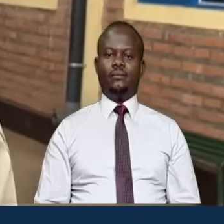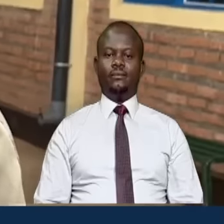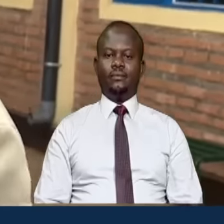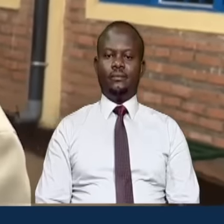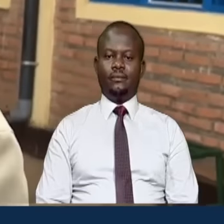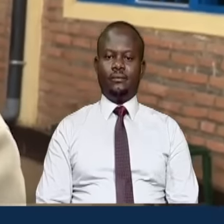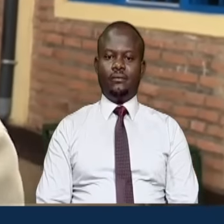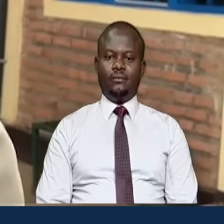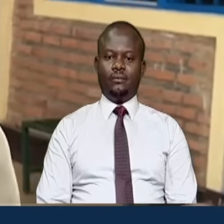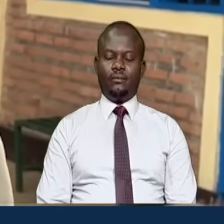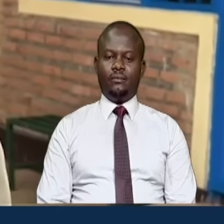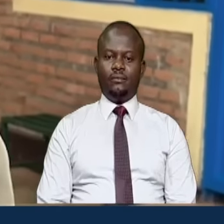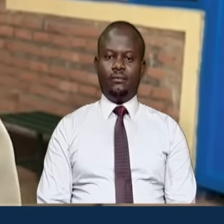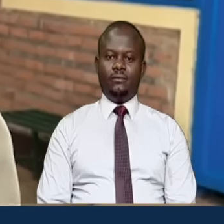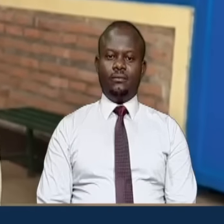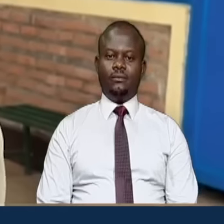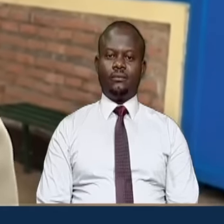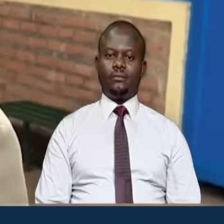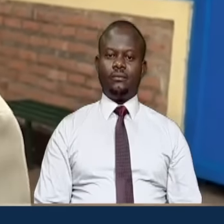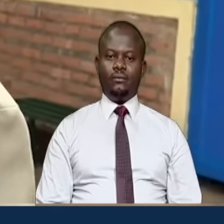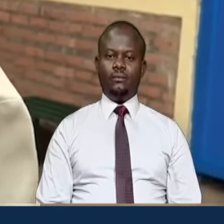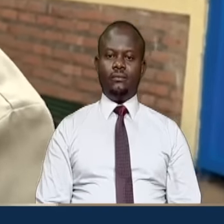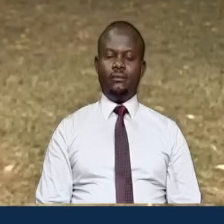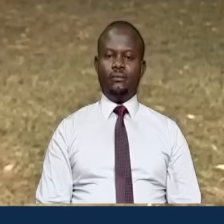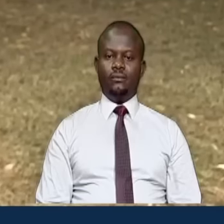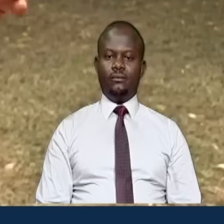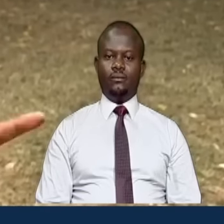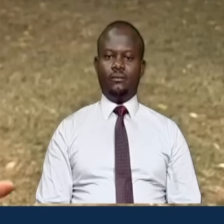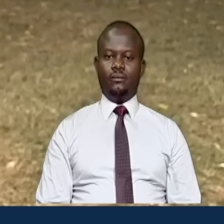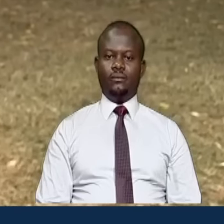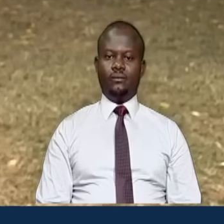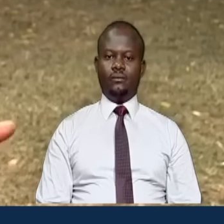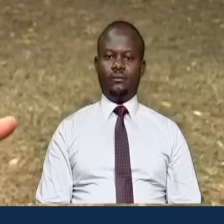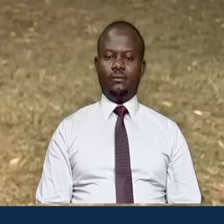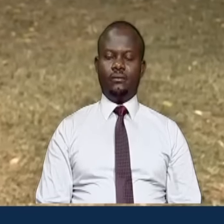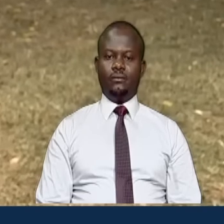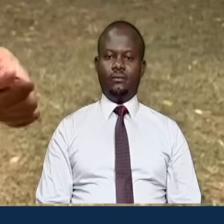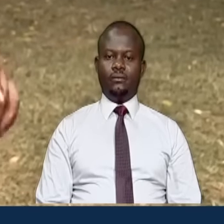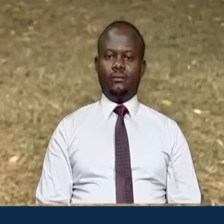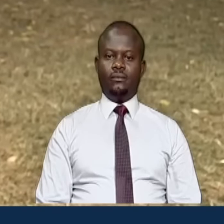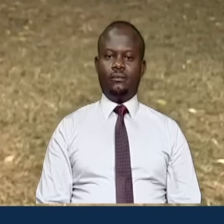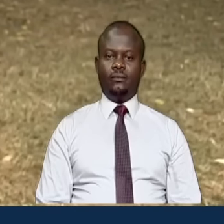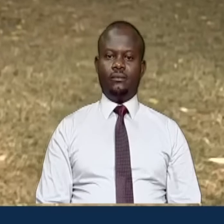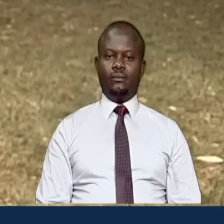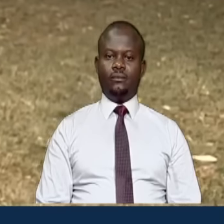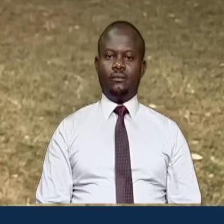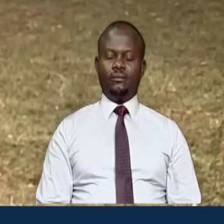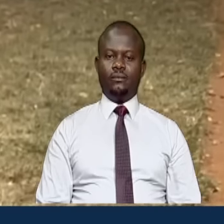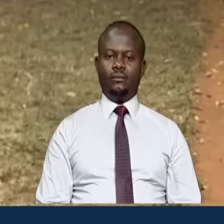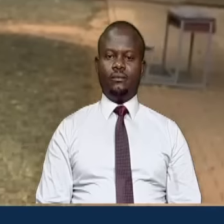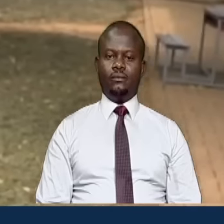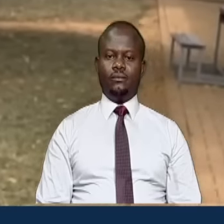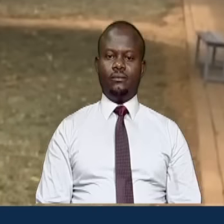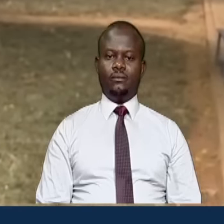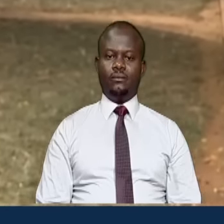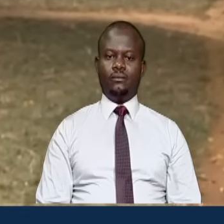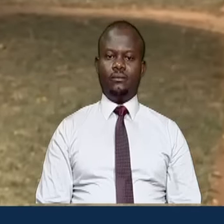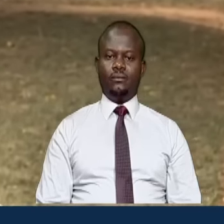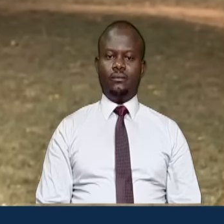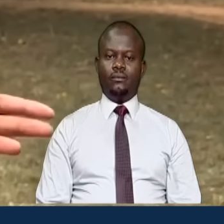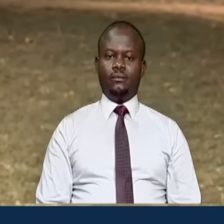kubera yuko nyine yazanye nyine ubwo burezi igatuma nda n'abarimu nabo bamenya amarenga kugira ngo bazajye babafasha